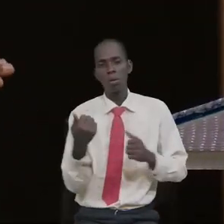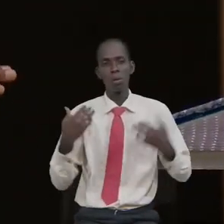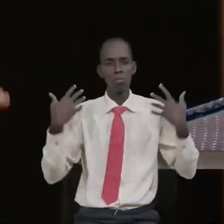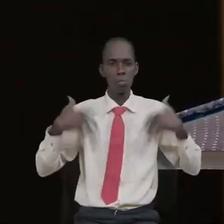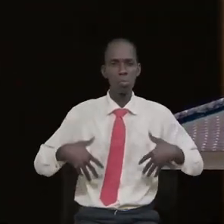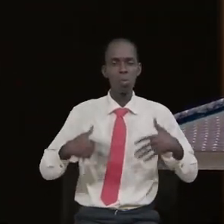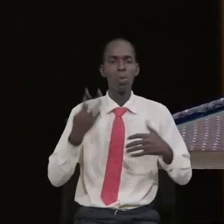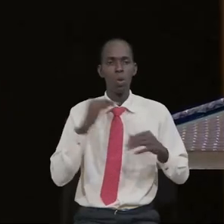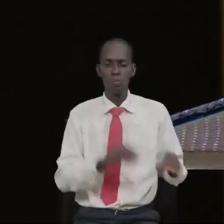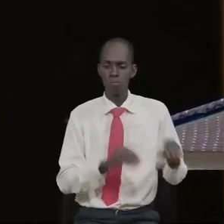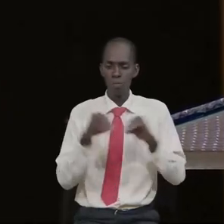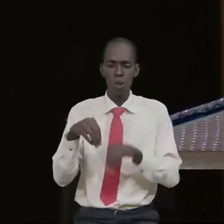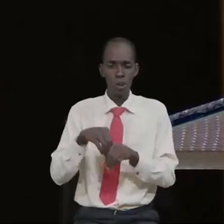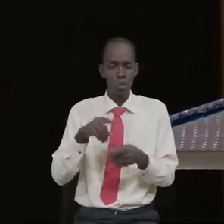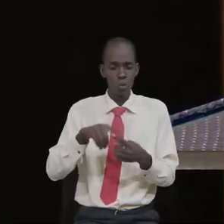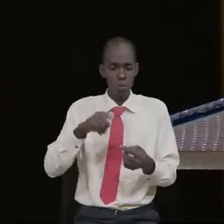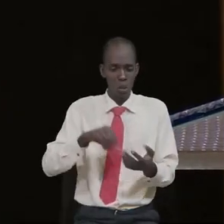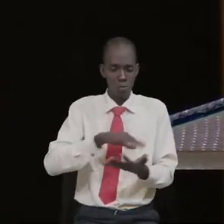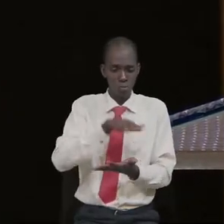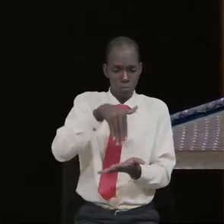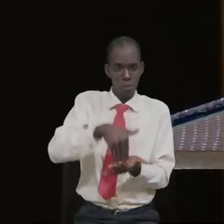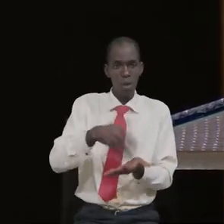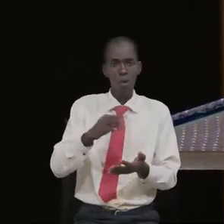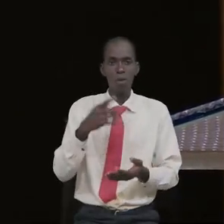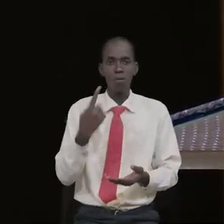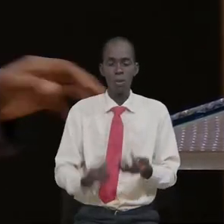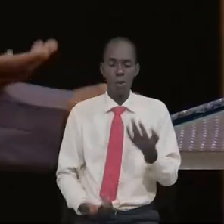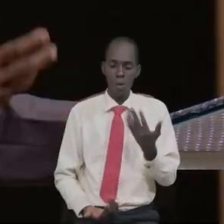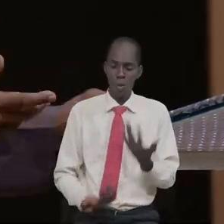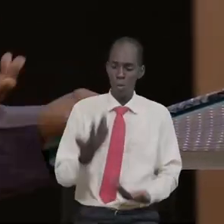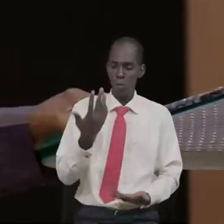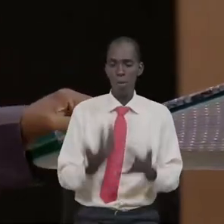la fournaise ardente. » 22.